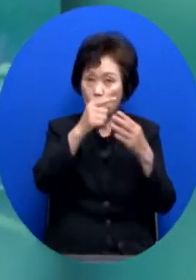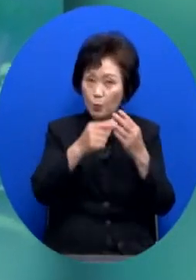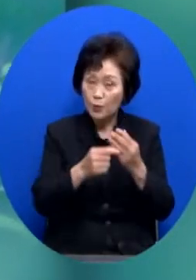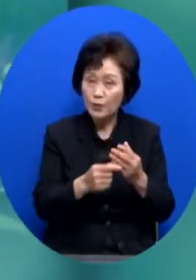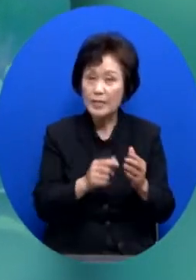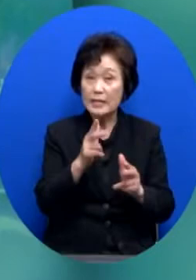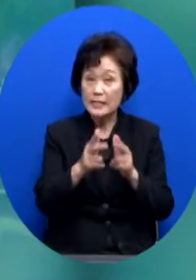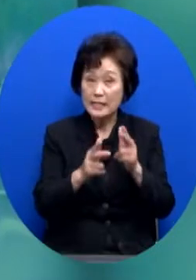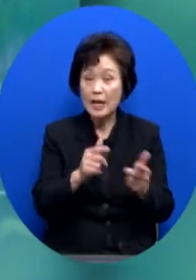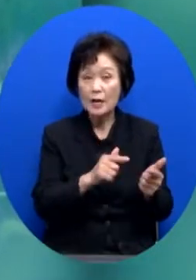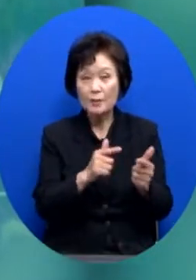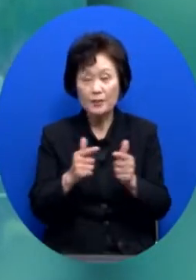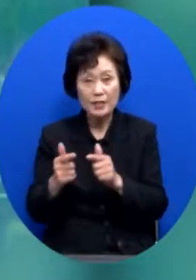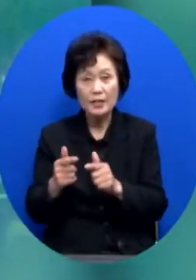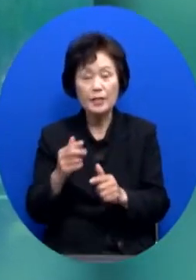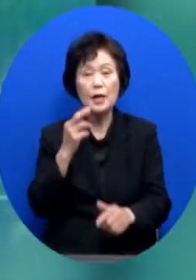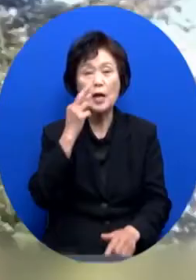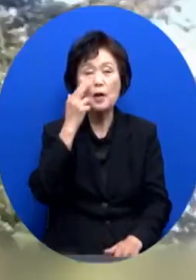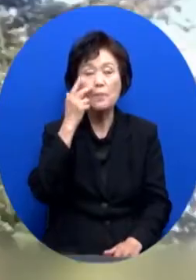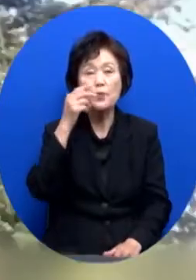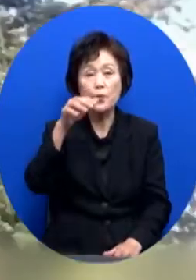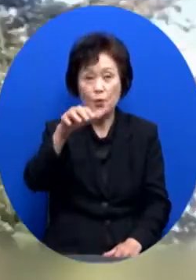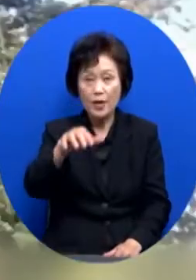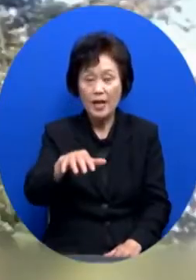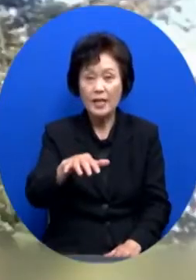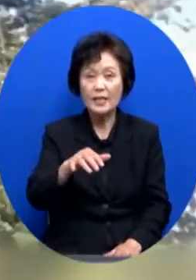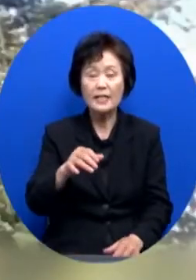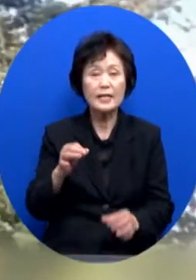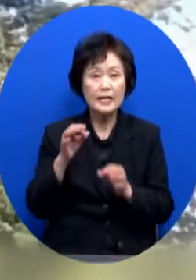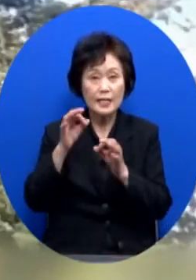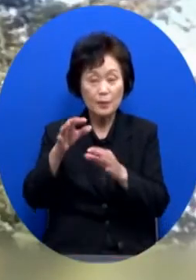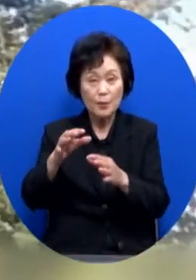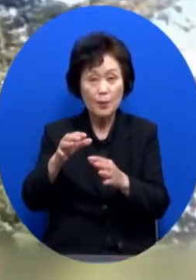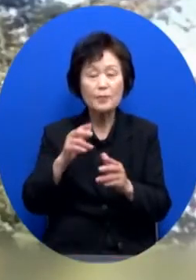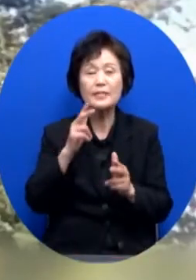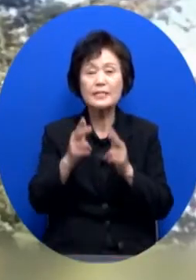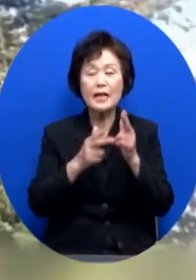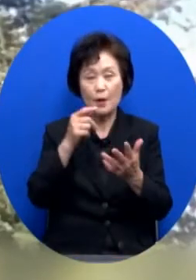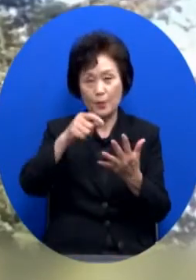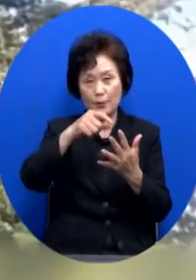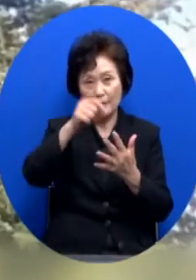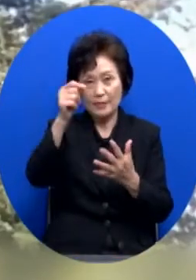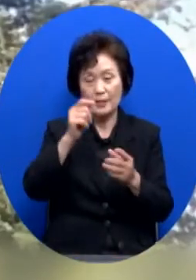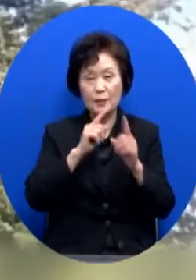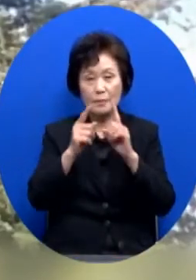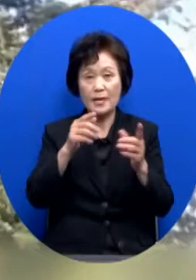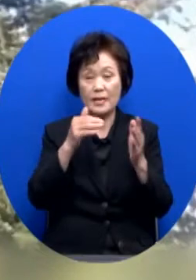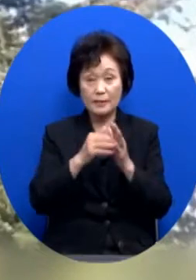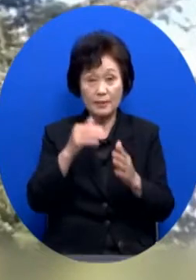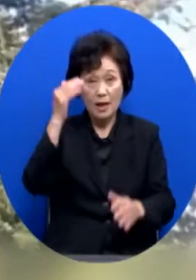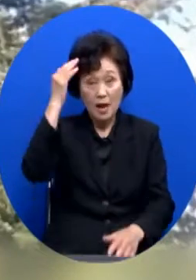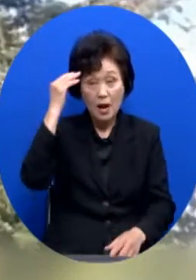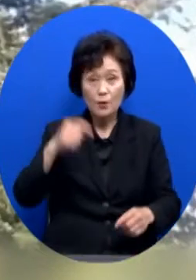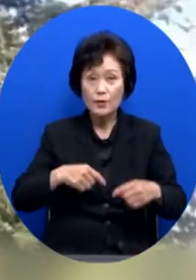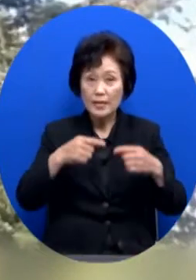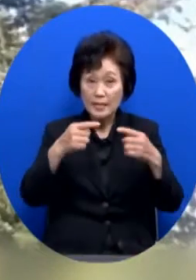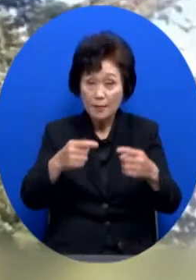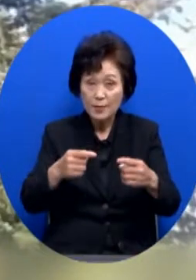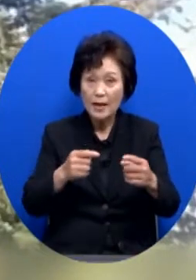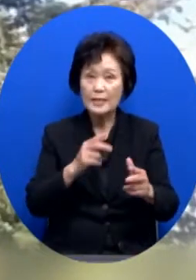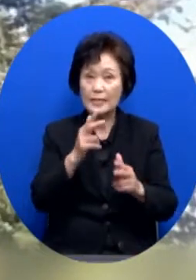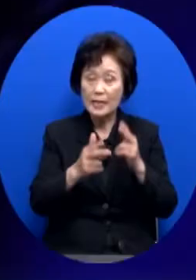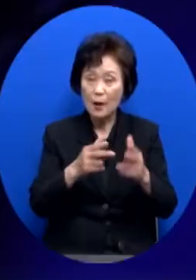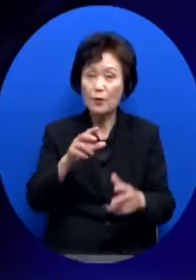구텐베르트까지가 미국 국립인문재단의 기금사업으로 선정됐다고 밝혔습니다. 우리나라가 참여하는 프로젝트로는